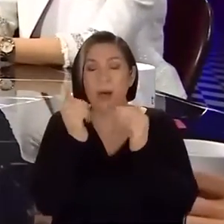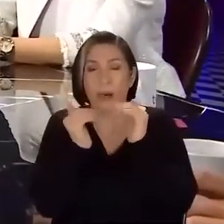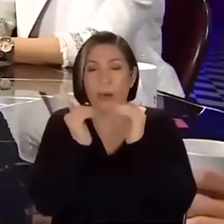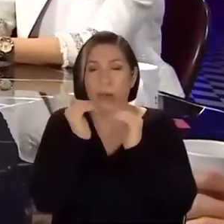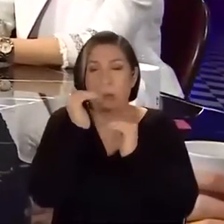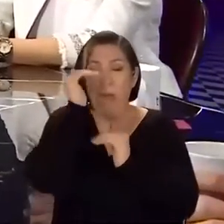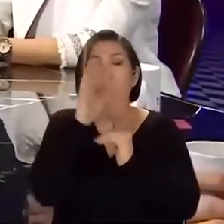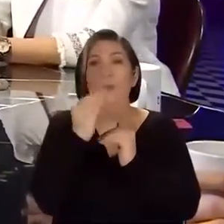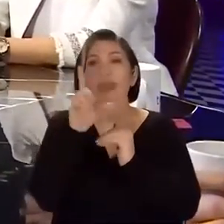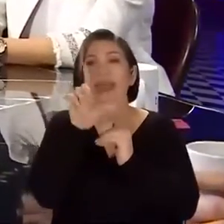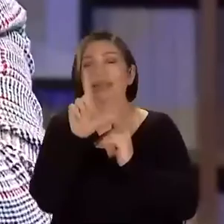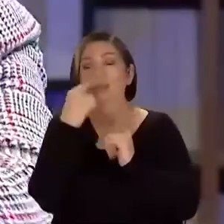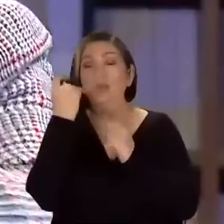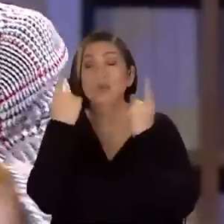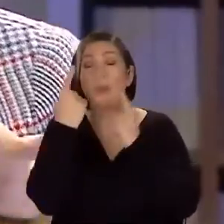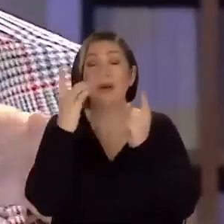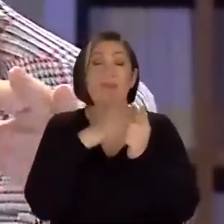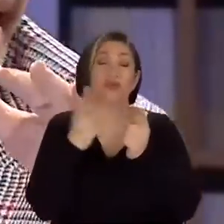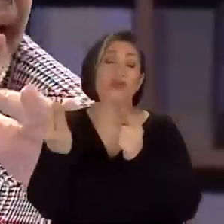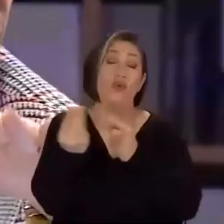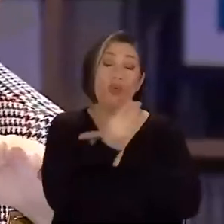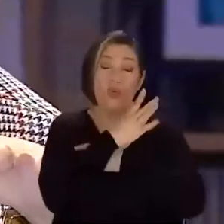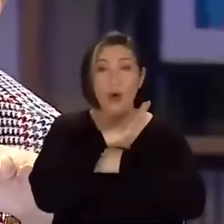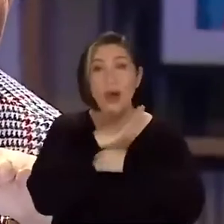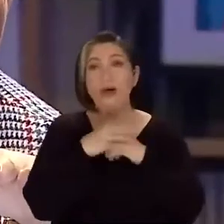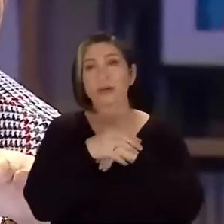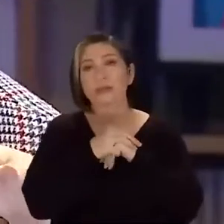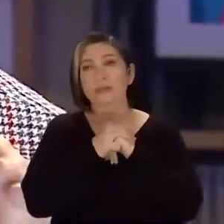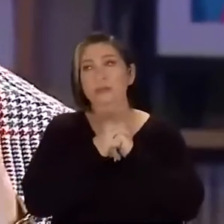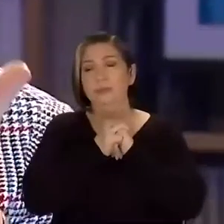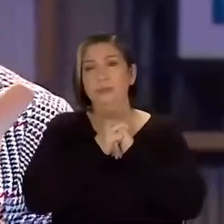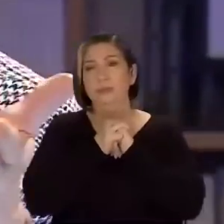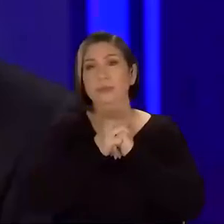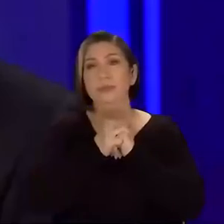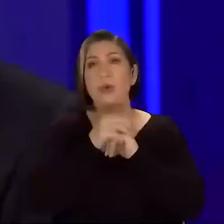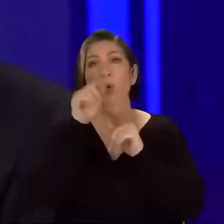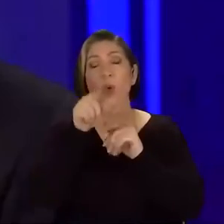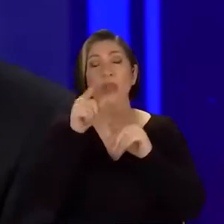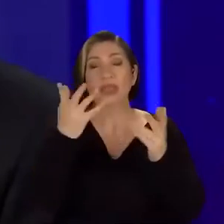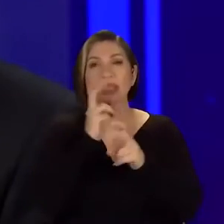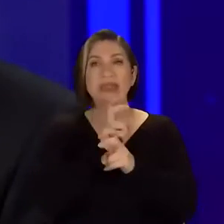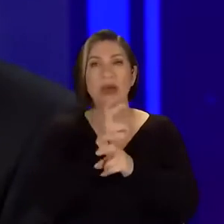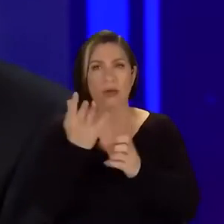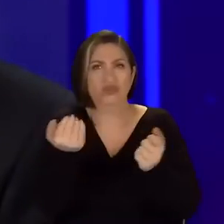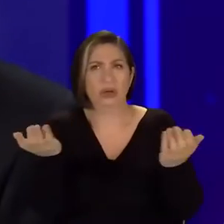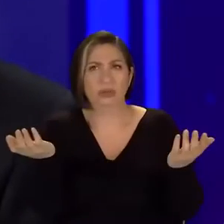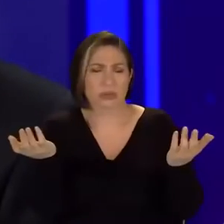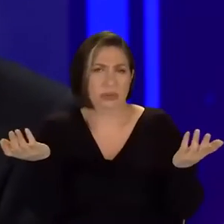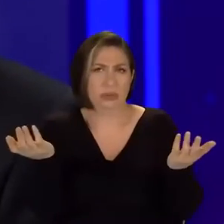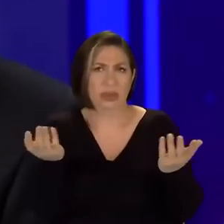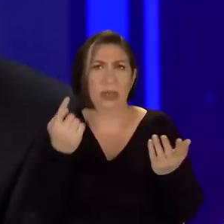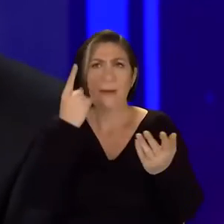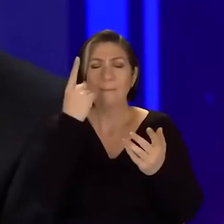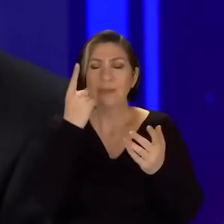arttırırım, paranın üzerinden para kazanırım, aman ha falan filan derdine düşmüş insanlar var. Onlar tabii ki risk alacaklar. Evet. Yani